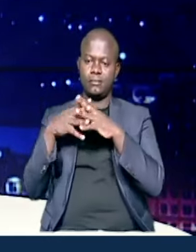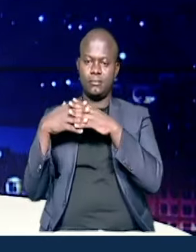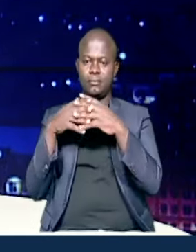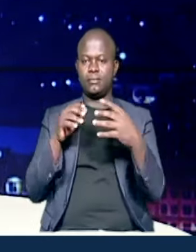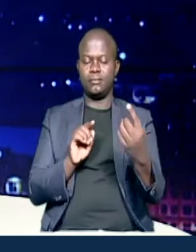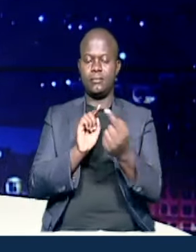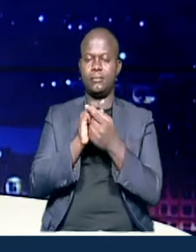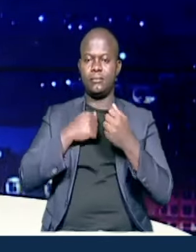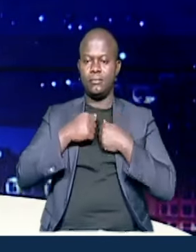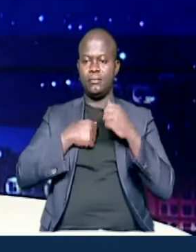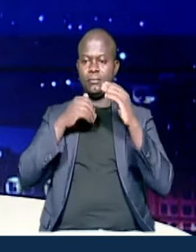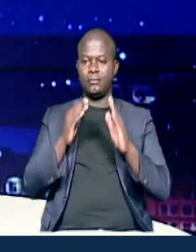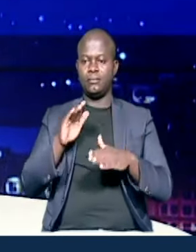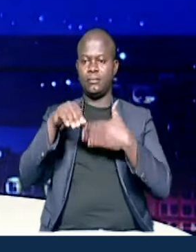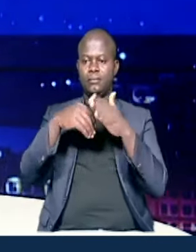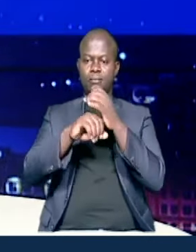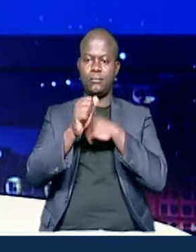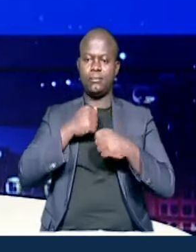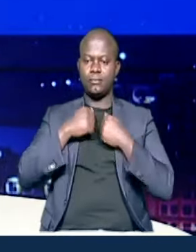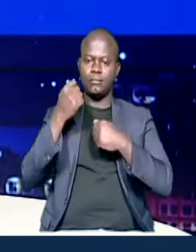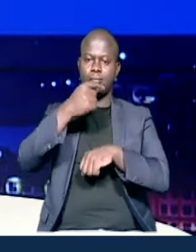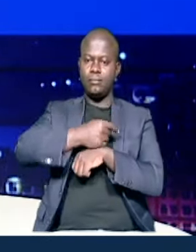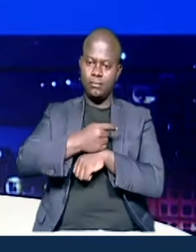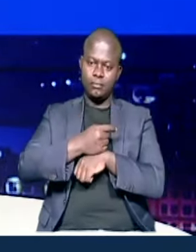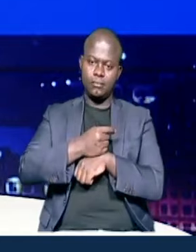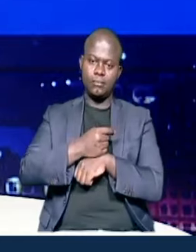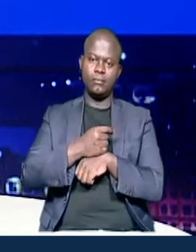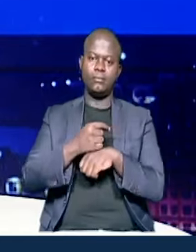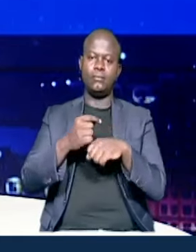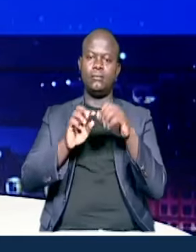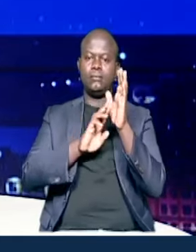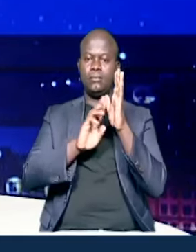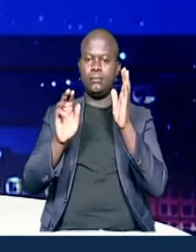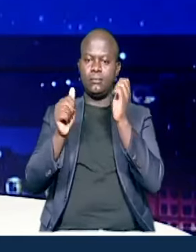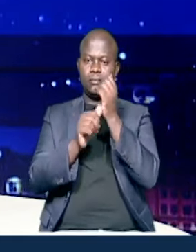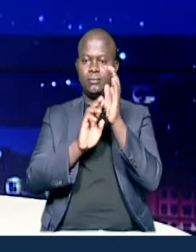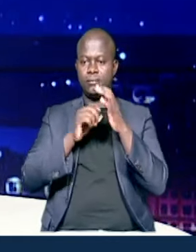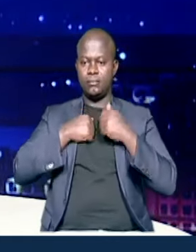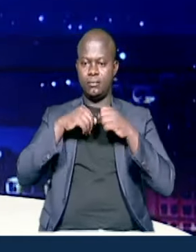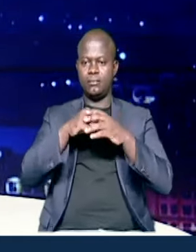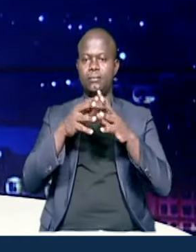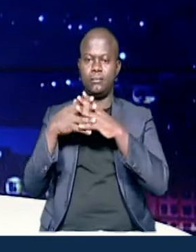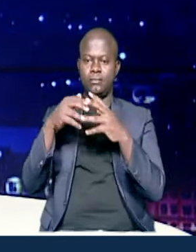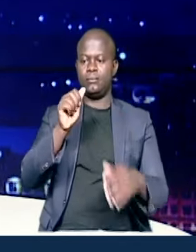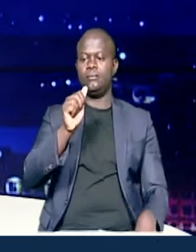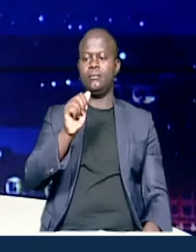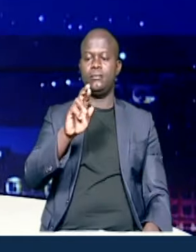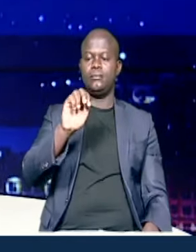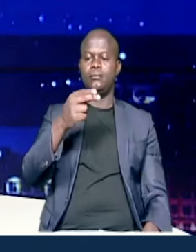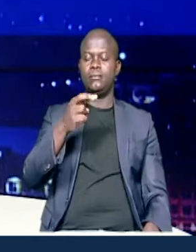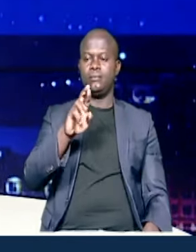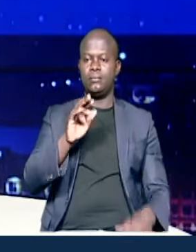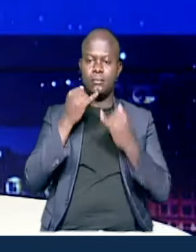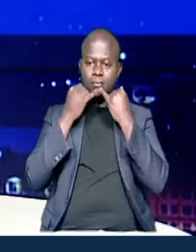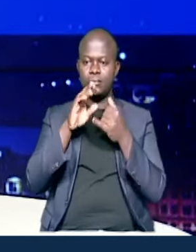harahurira abanyarwanda mu gikorwa cya Rwanda Day ubungirije uhagarariye u Rwanda muri Amerika Arthur Asimwe yabwiye